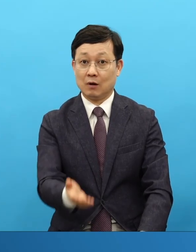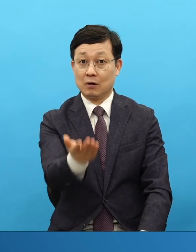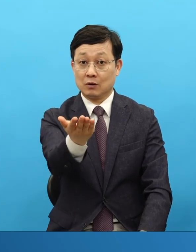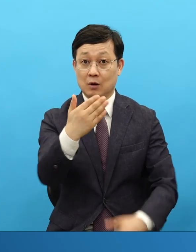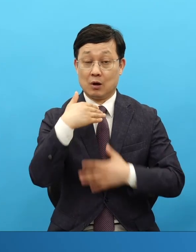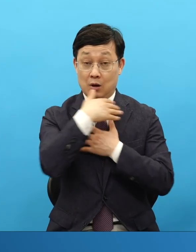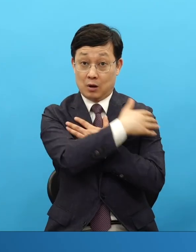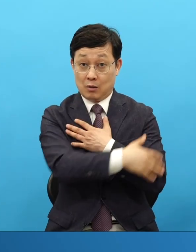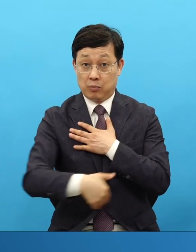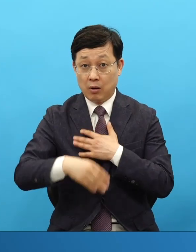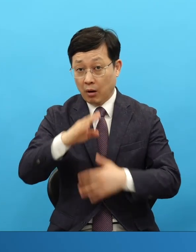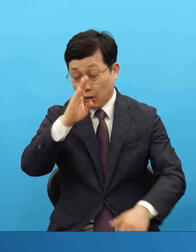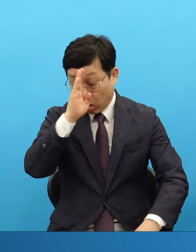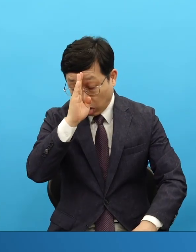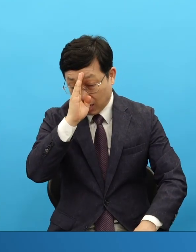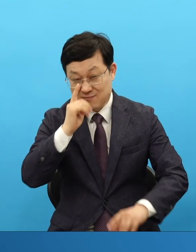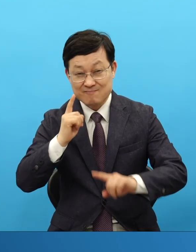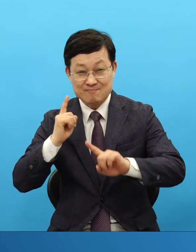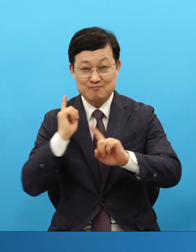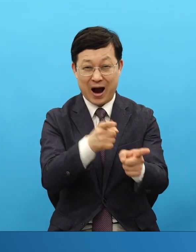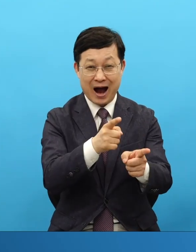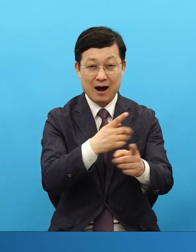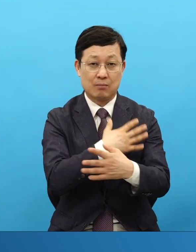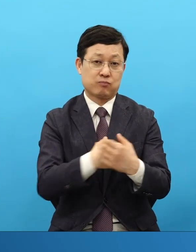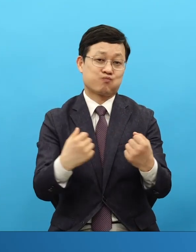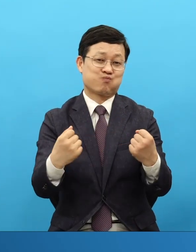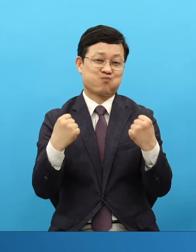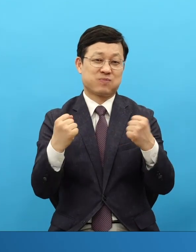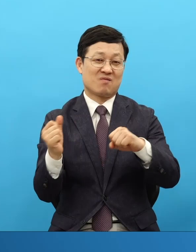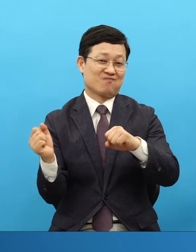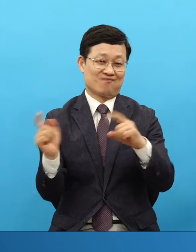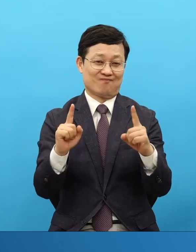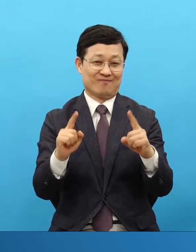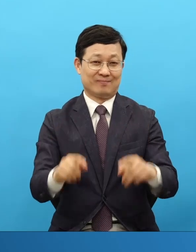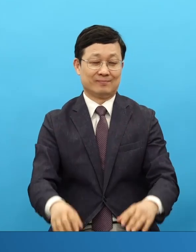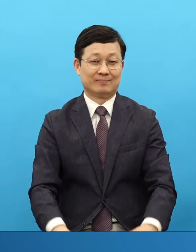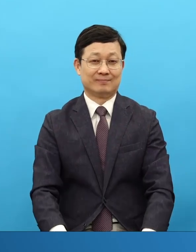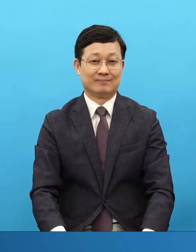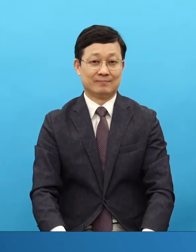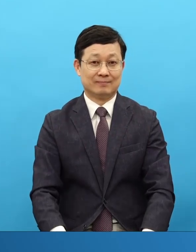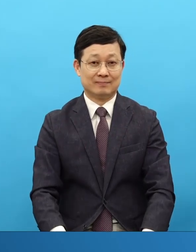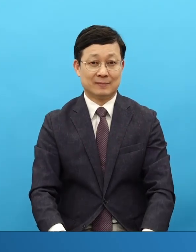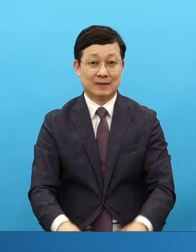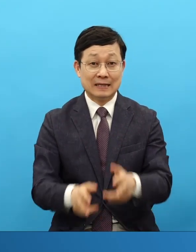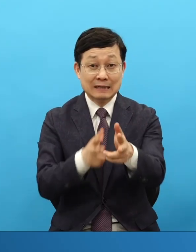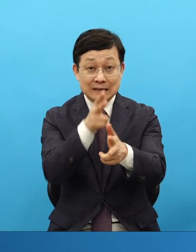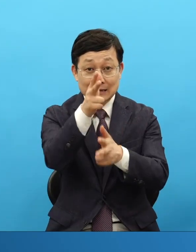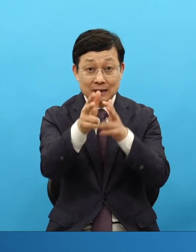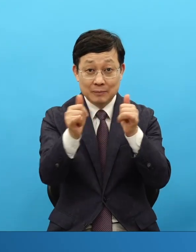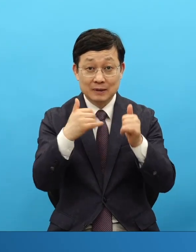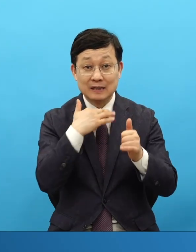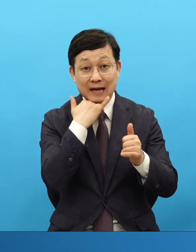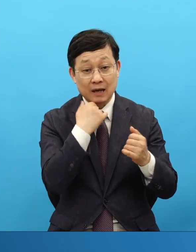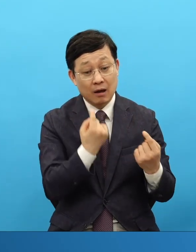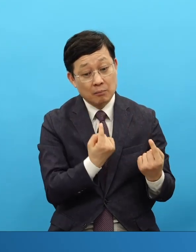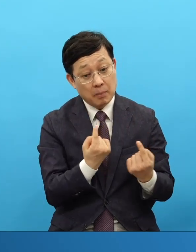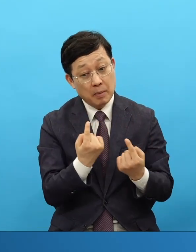겁니다. Then you'll overcome disease. 뭐, 틀림없습니다. Absolutely. 특히 우리 산업인들은 나이가 조금